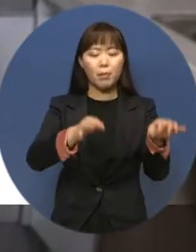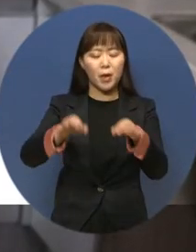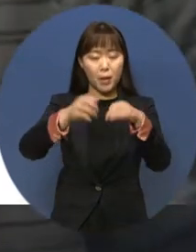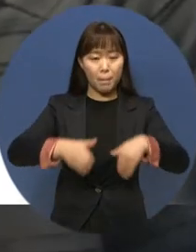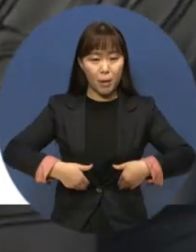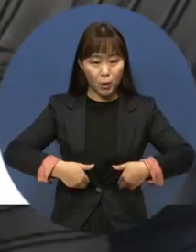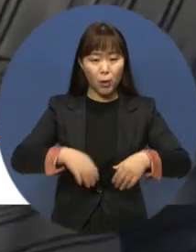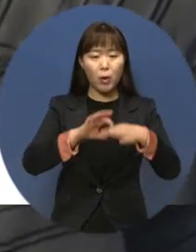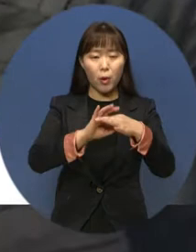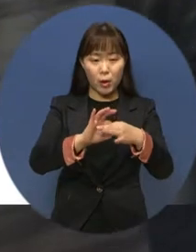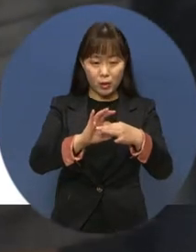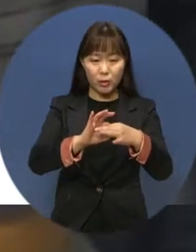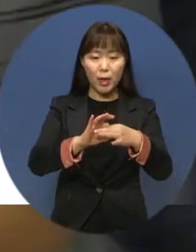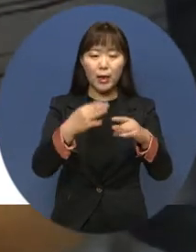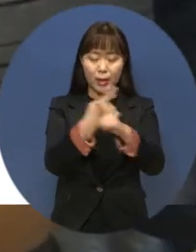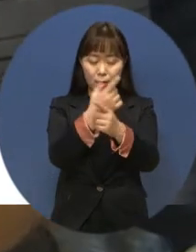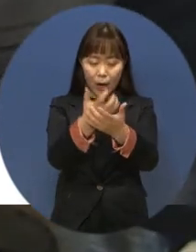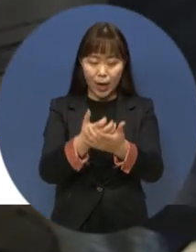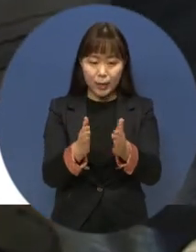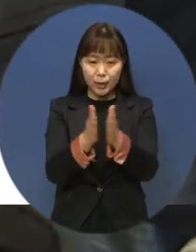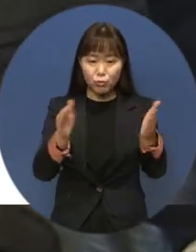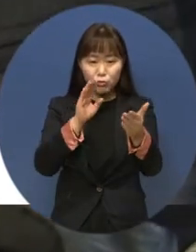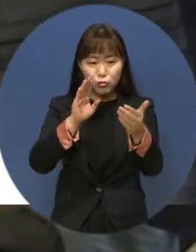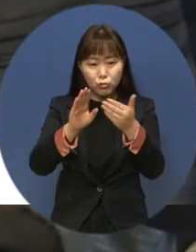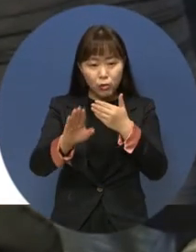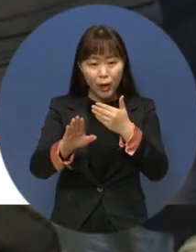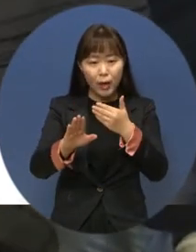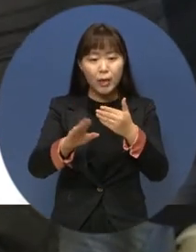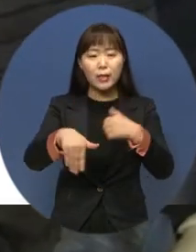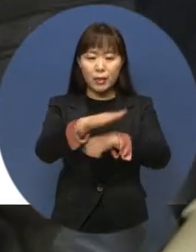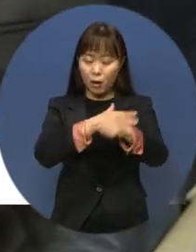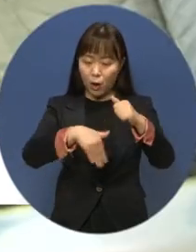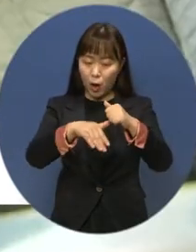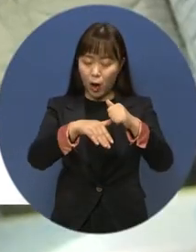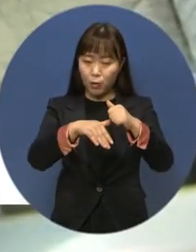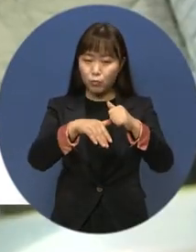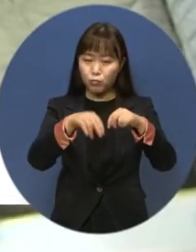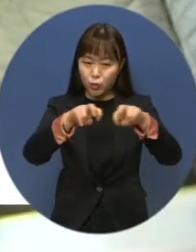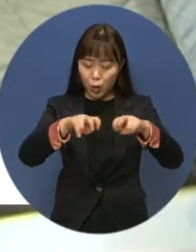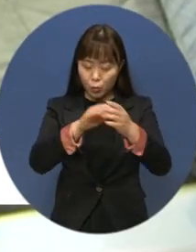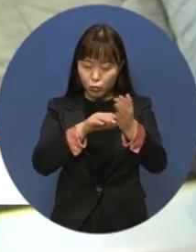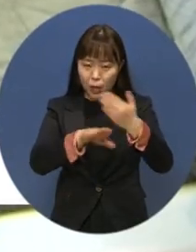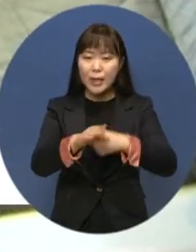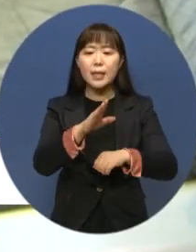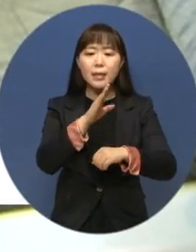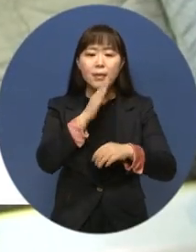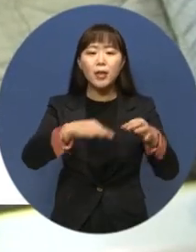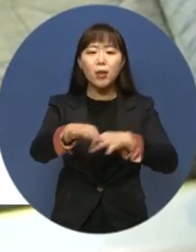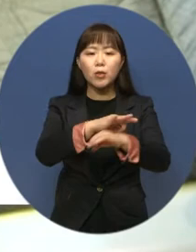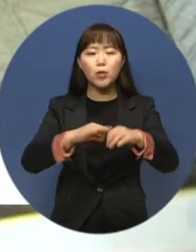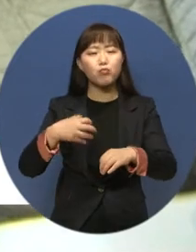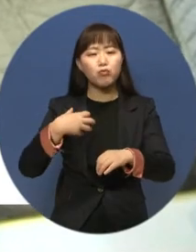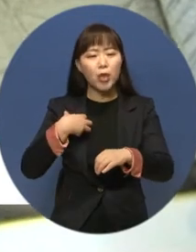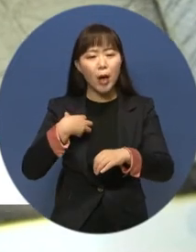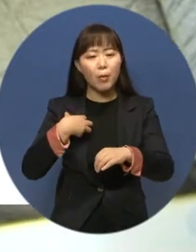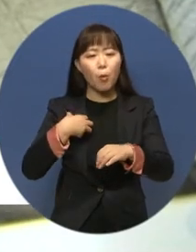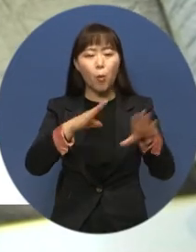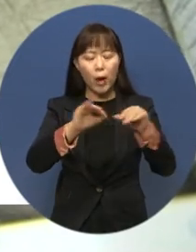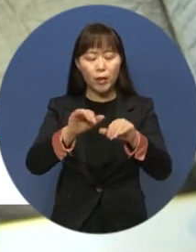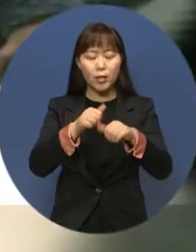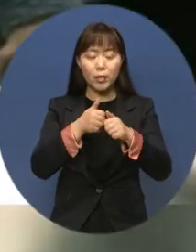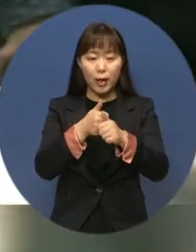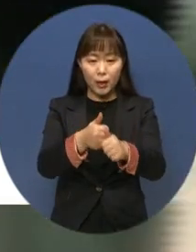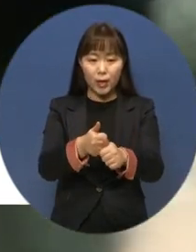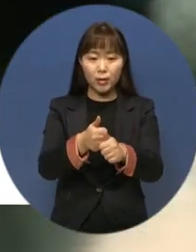필요한 품목에 대해서는 개정안 시행 이후 시장 가격 추이를 분석해 실제 경제적 부담 완화 정도에 따라